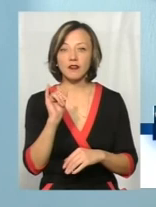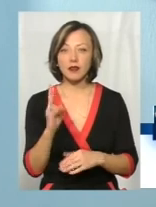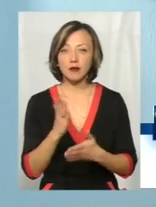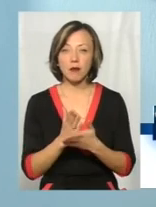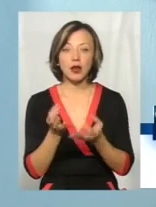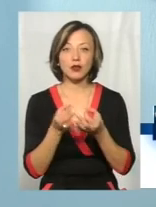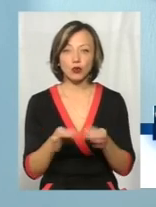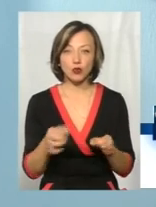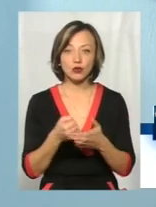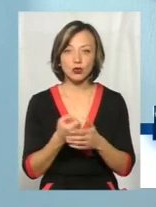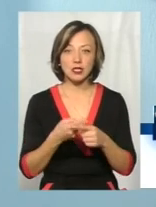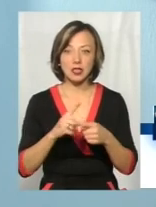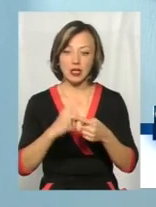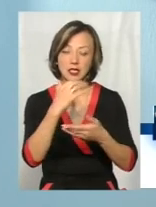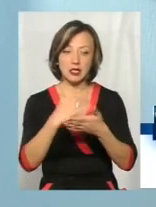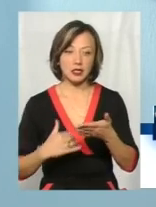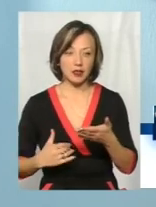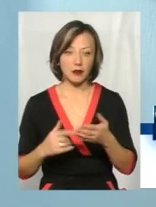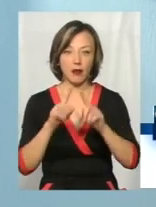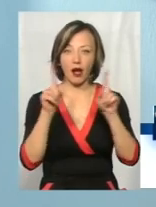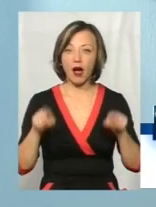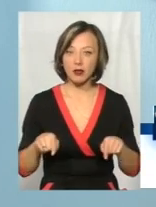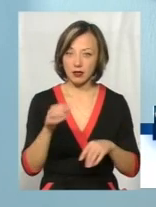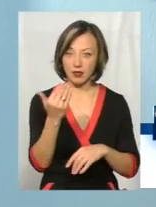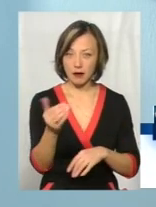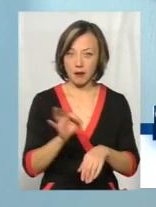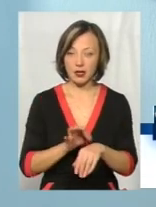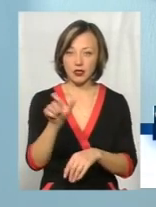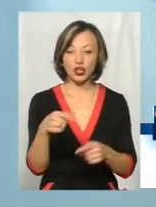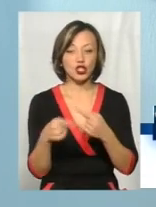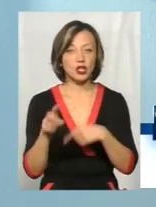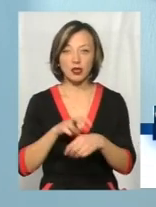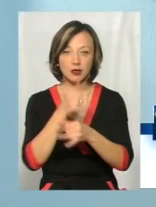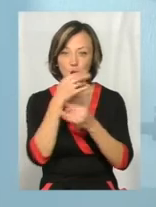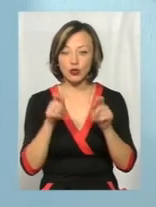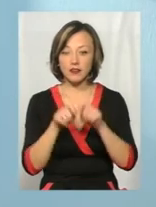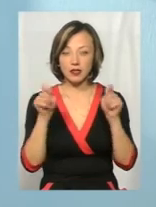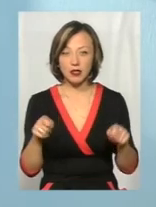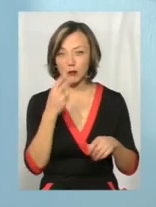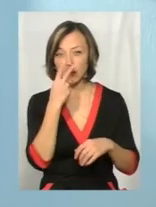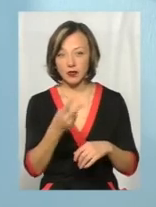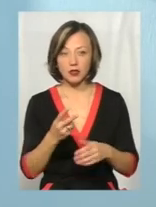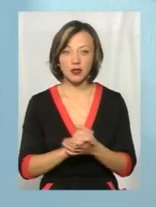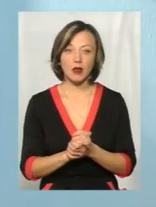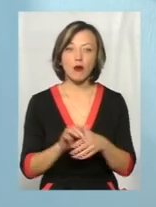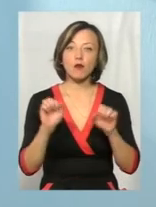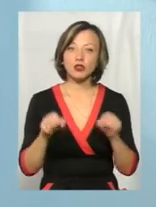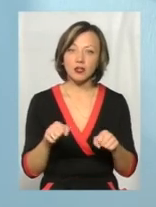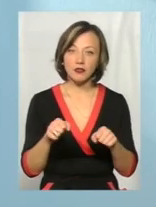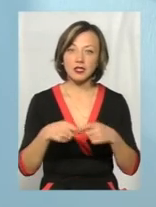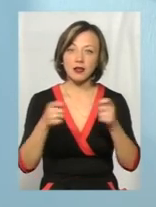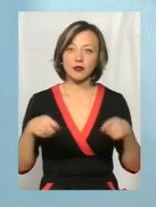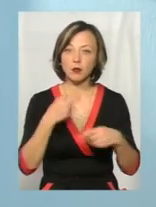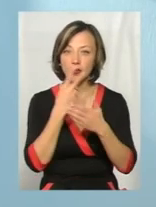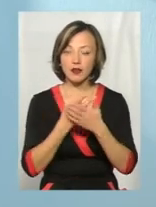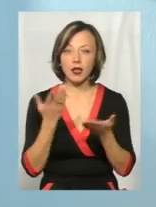мати доступ до цієї картки пацієнта. Інший лікар не зможе подивитися, хоча можливо, там зможе завідувач подивитися,